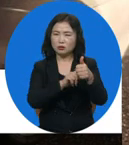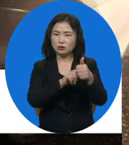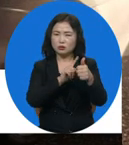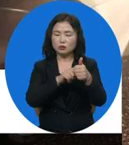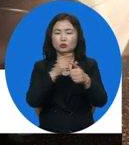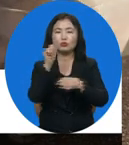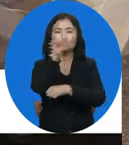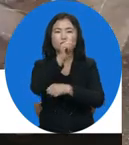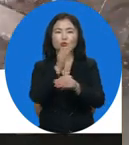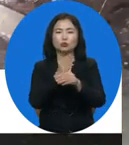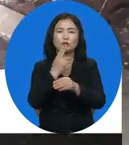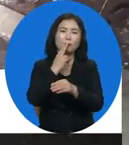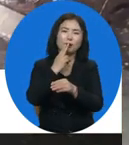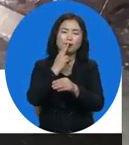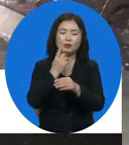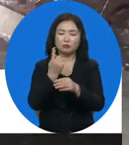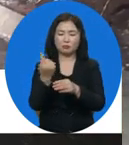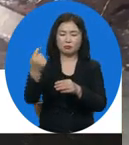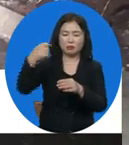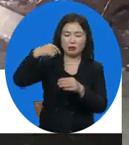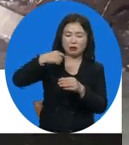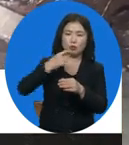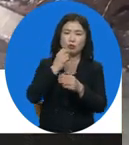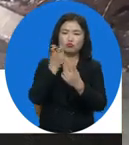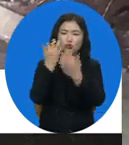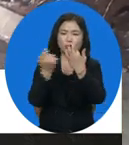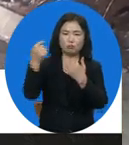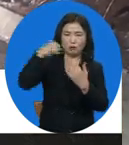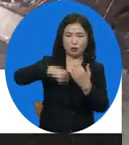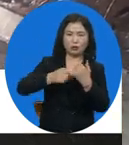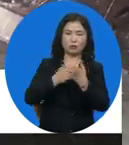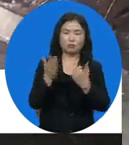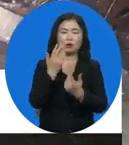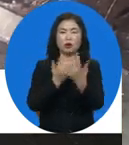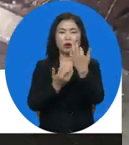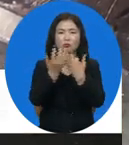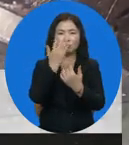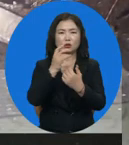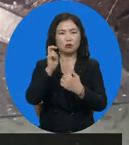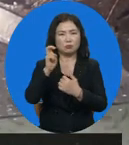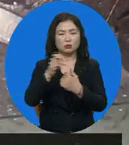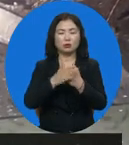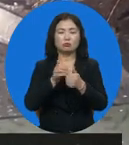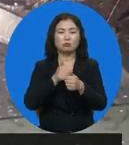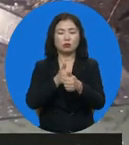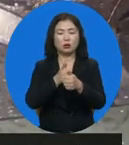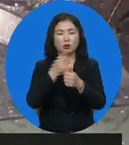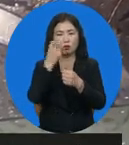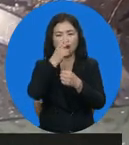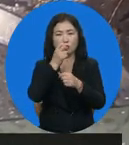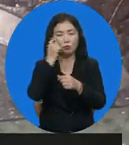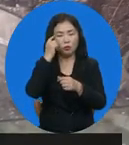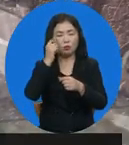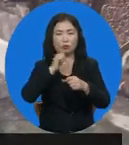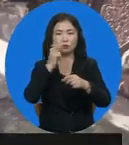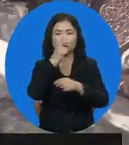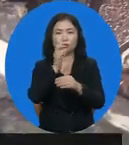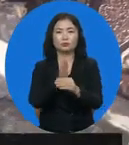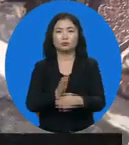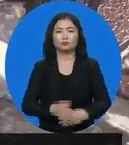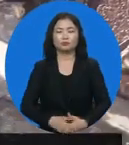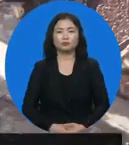운전 중 담배를 피우다 차량 내부로 불티가 튀면서 불이 난 것으로 보고 정확한 화재 원인을 조사하고